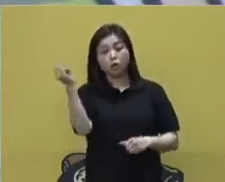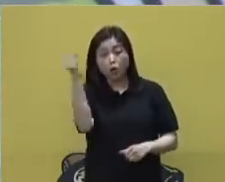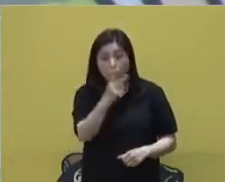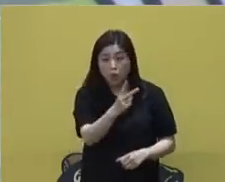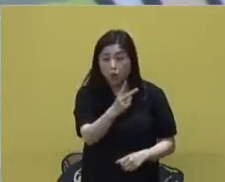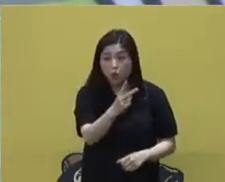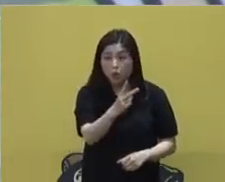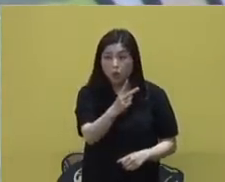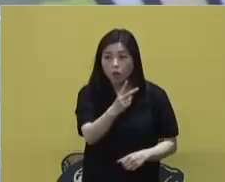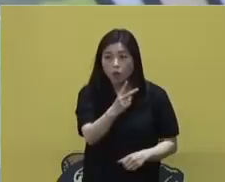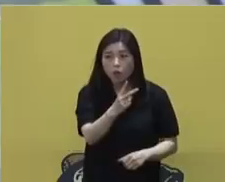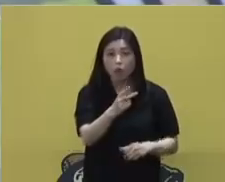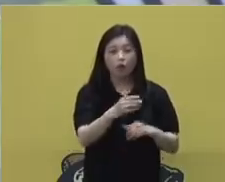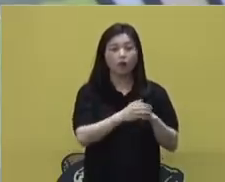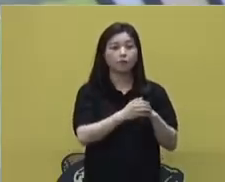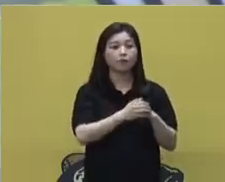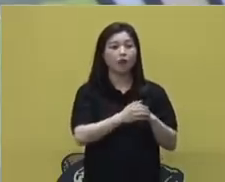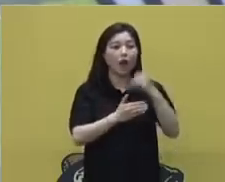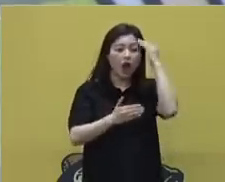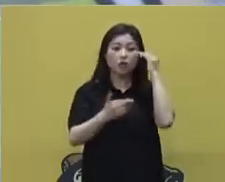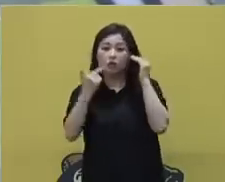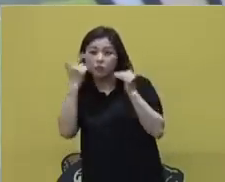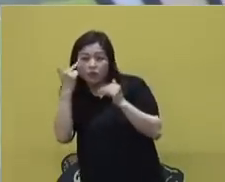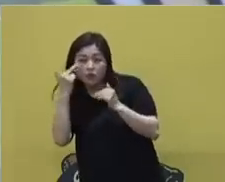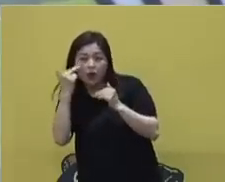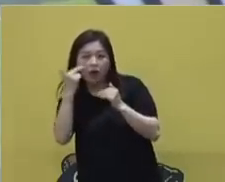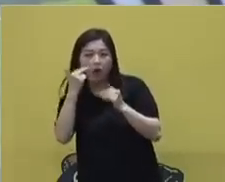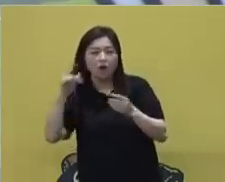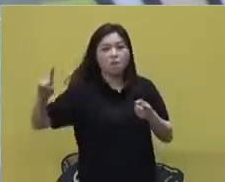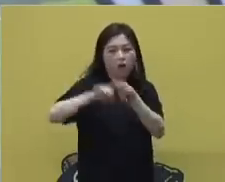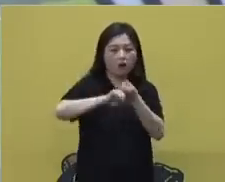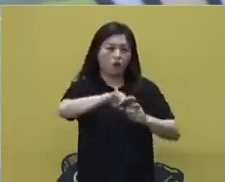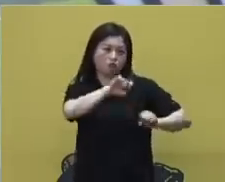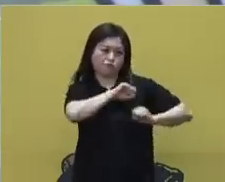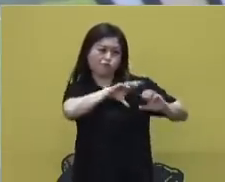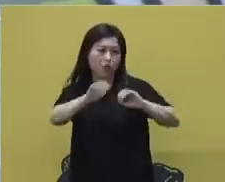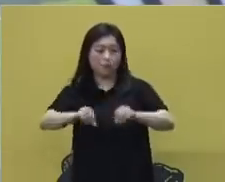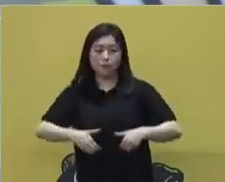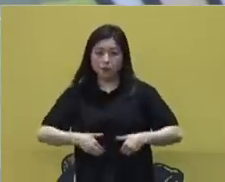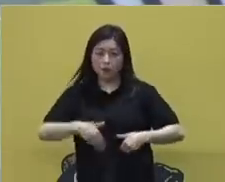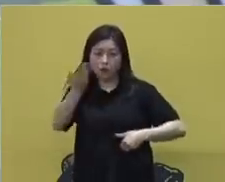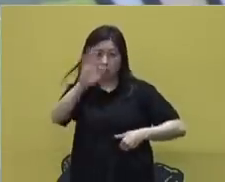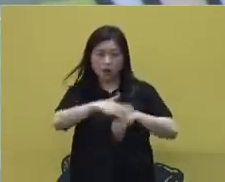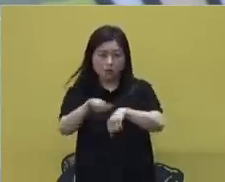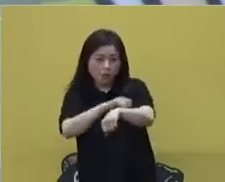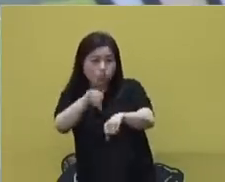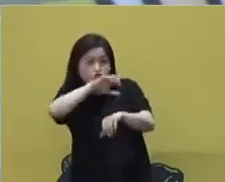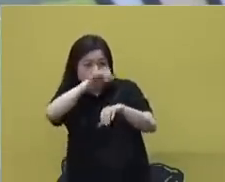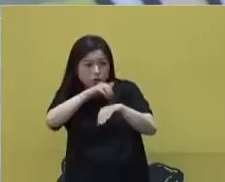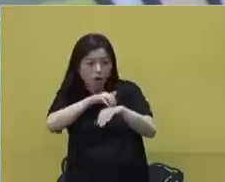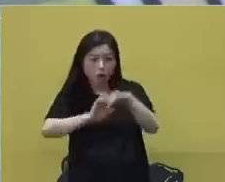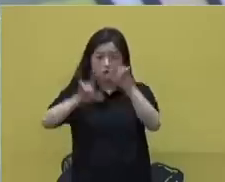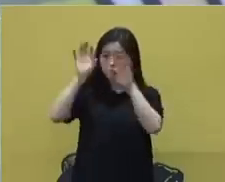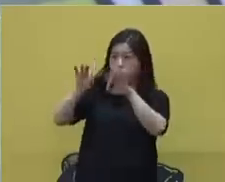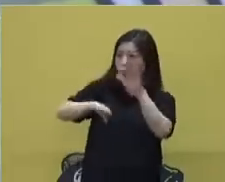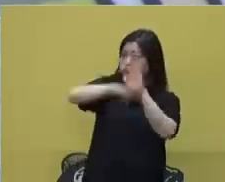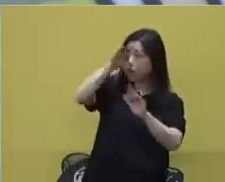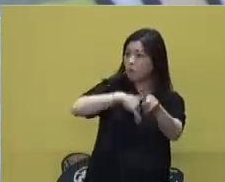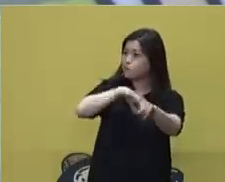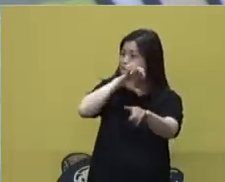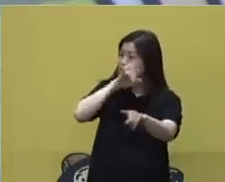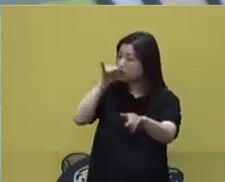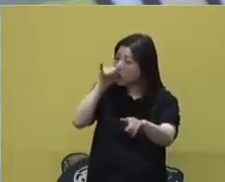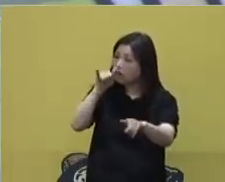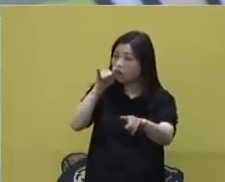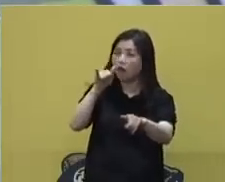우리가 한미연합군사훈련을 갖다 완전히 중단해야 되는데 축소를 하는 거에 대해서 북한이 불만이 많았거든요. 거기 대응하기 때문에